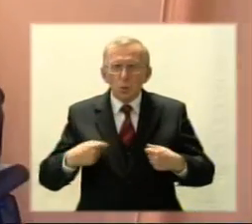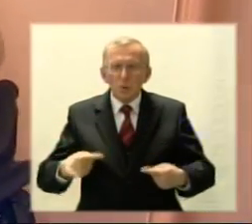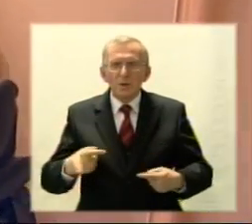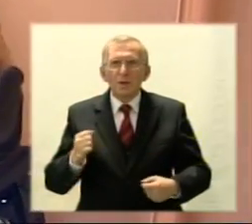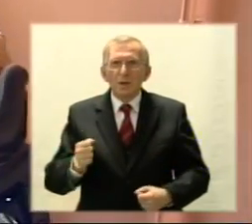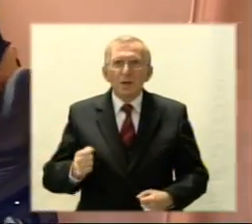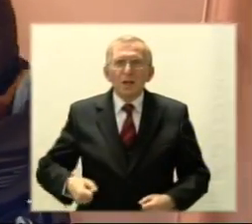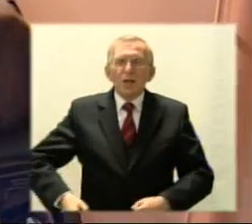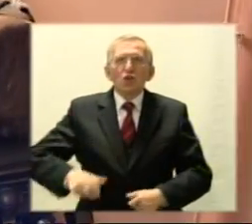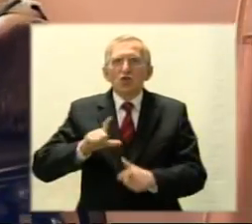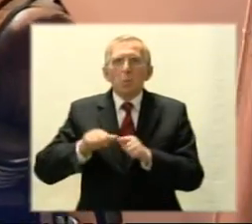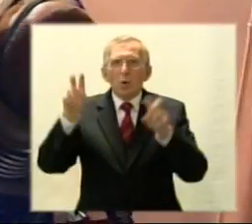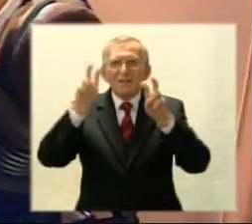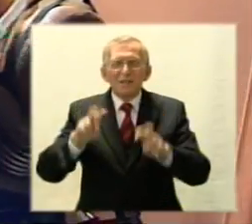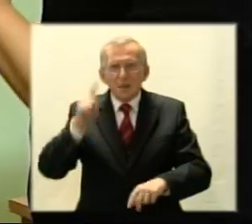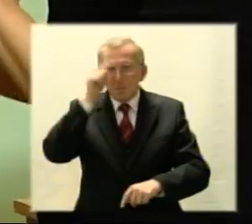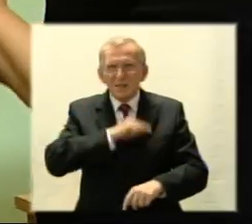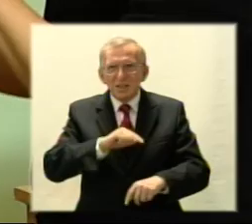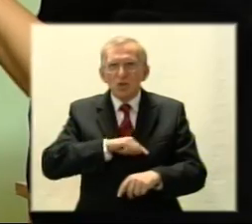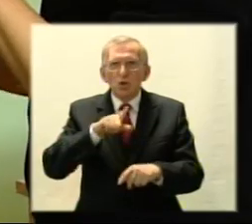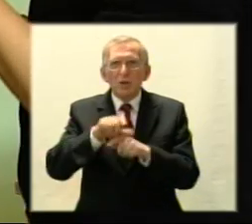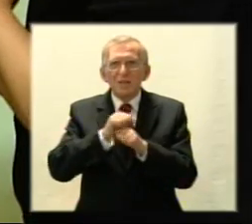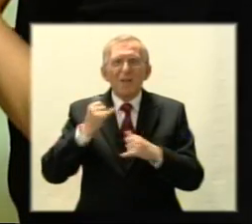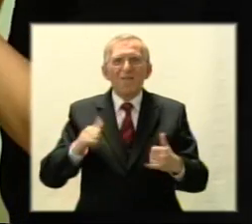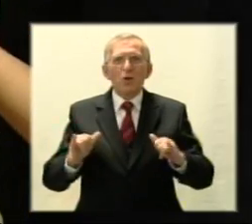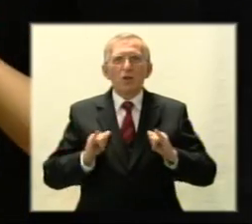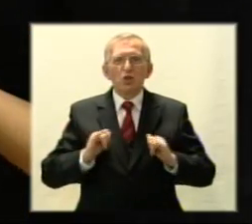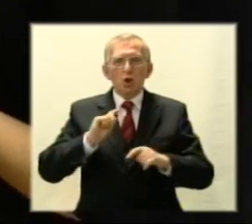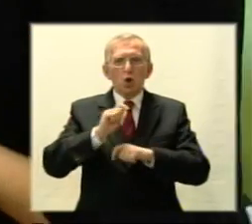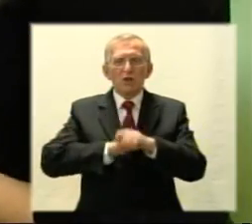intelektualnie czy po kryzysie psychicznym to jedno